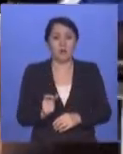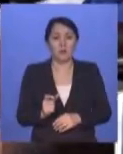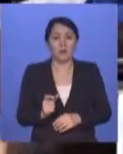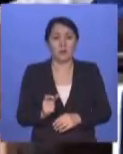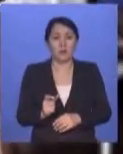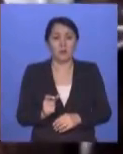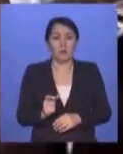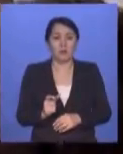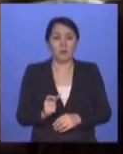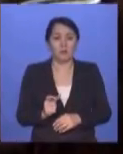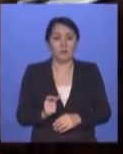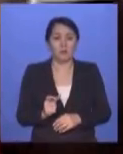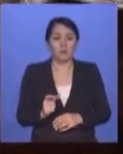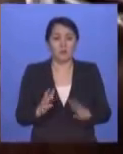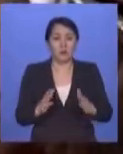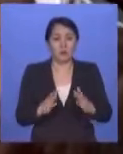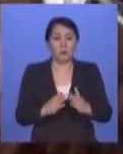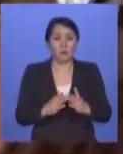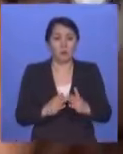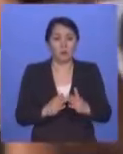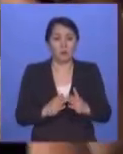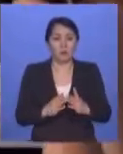Осында шаңырақ беріп отырмыз.